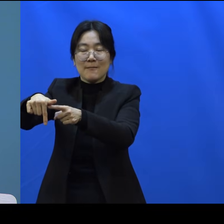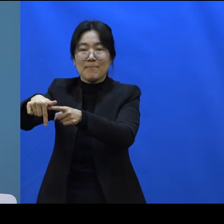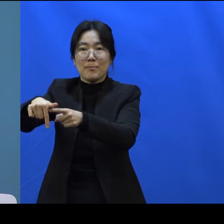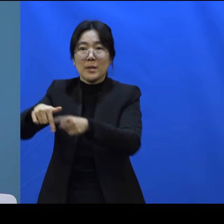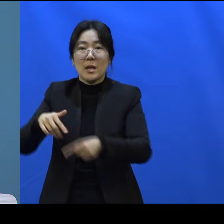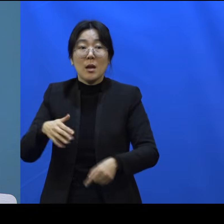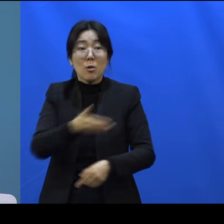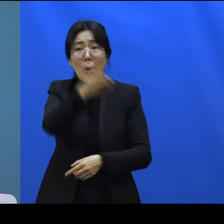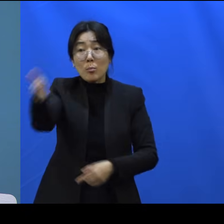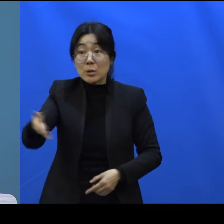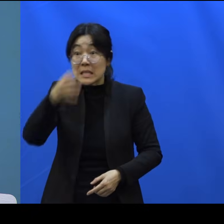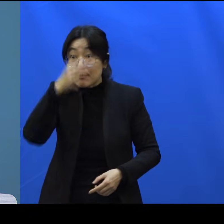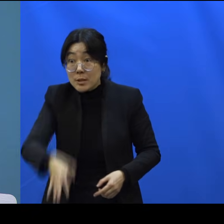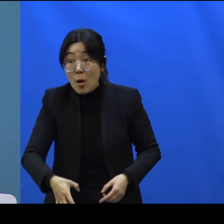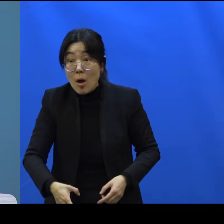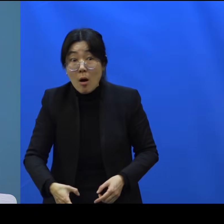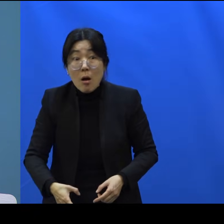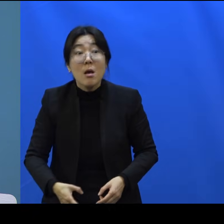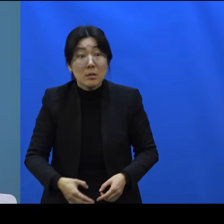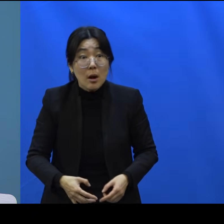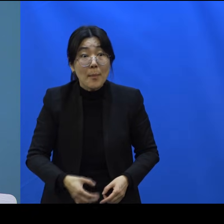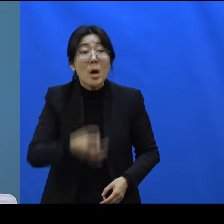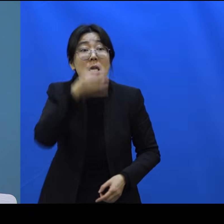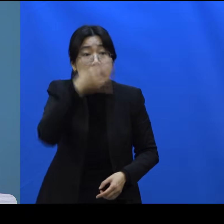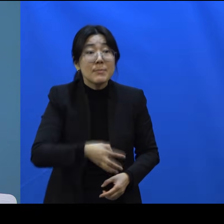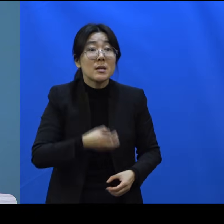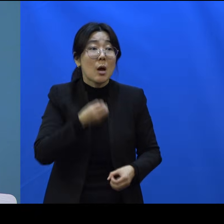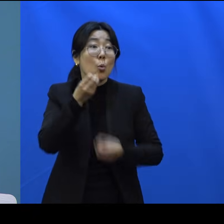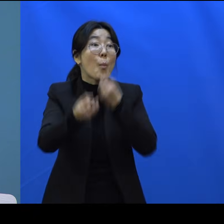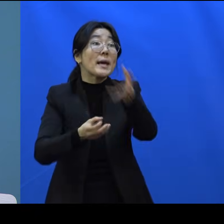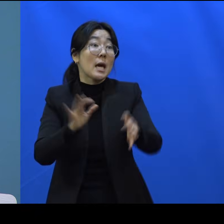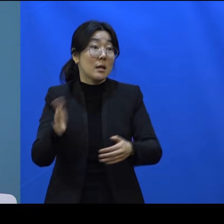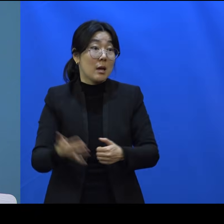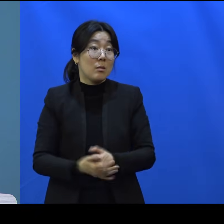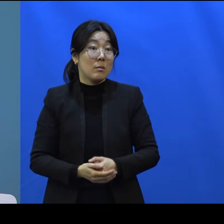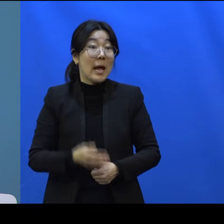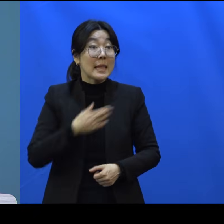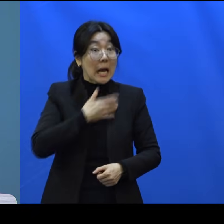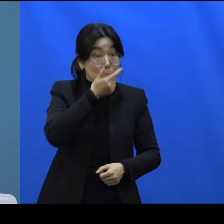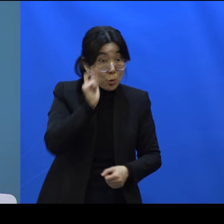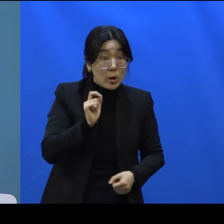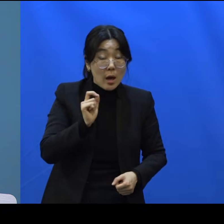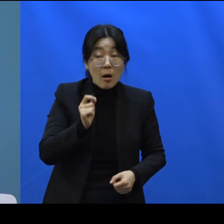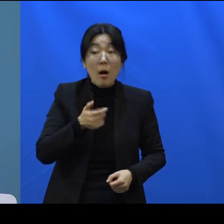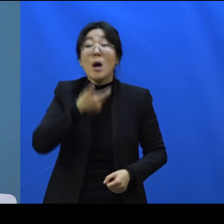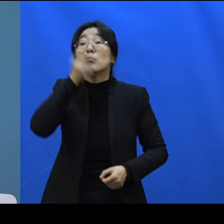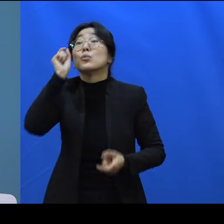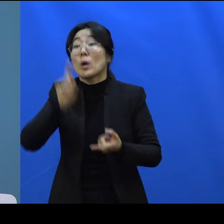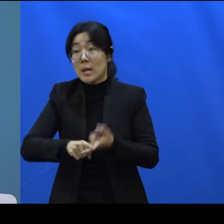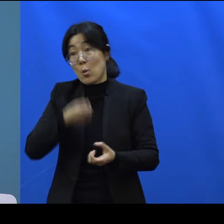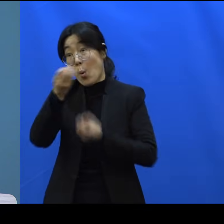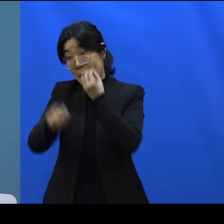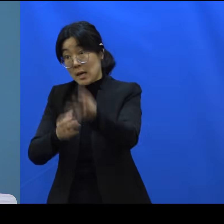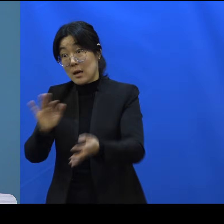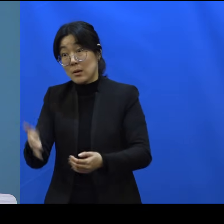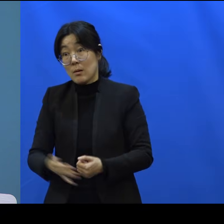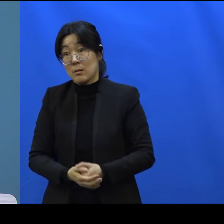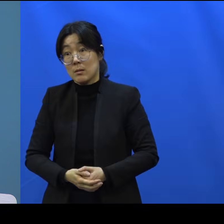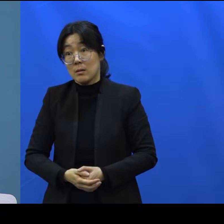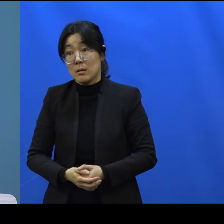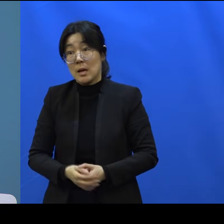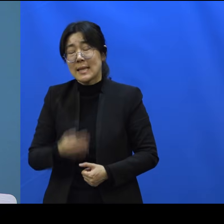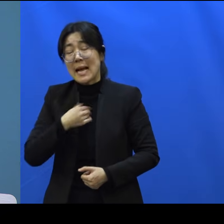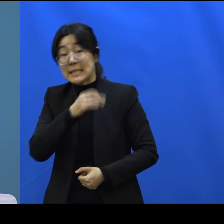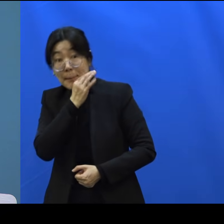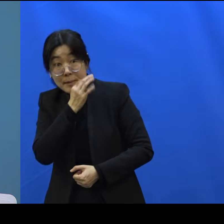힘들면 힘들다고 얘기해야 되는 거예요. 내가 부족하면 부족하다고 말해야 되고, 내가 참 허약하다고 말하면